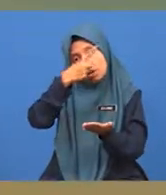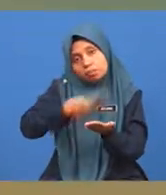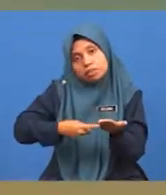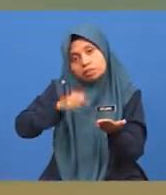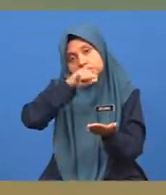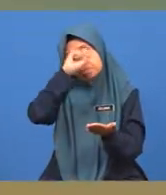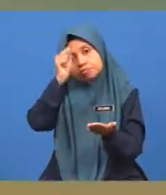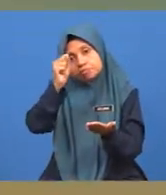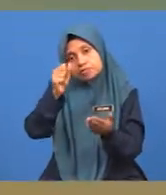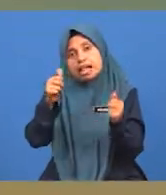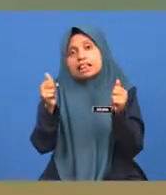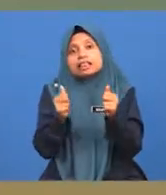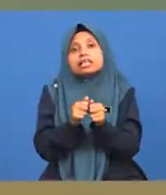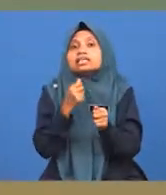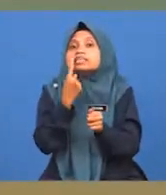Dengan siapa?